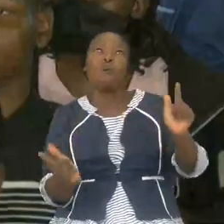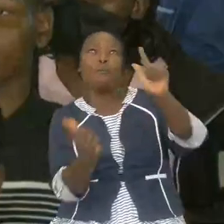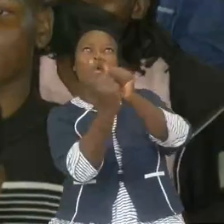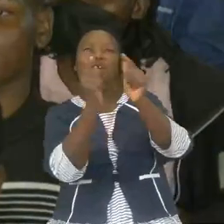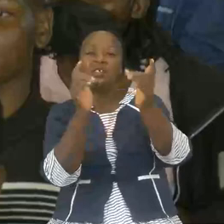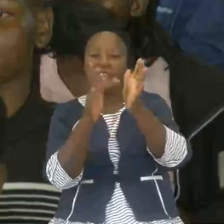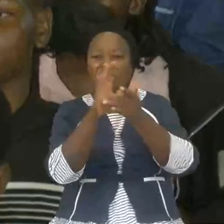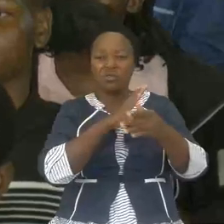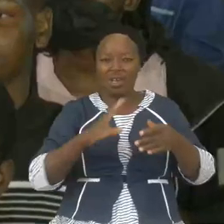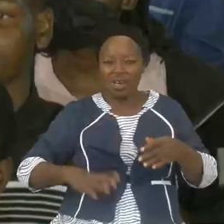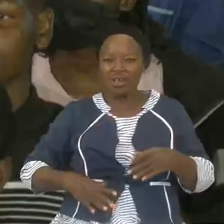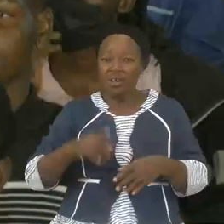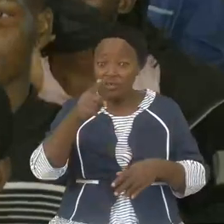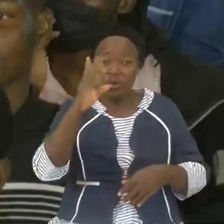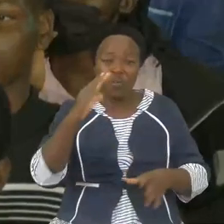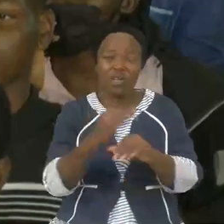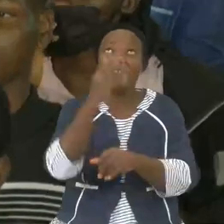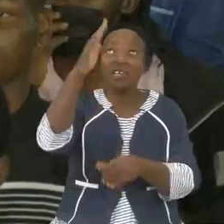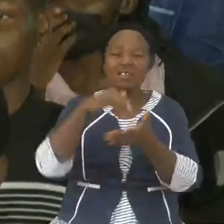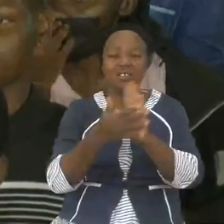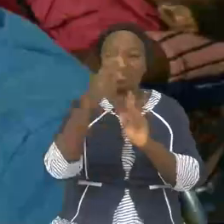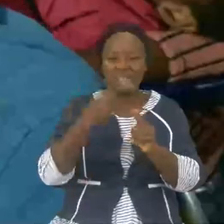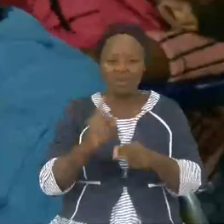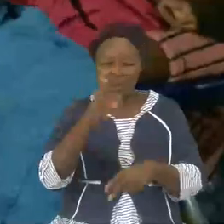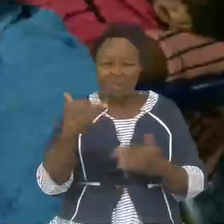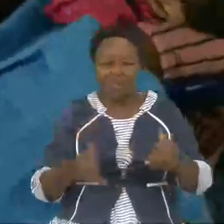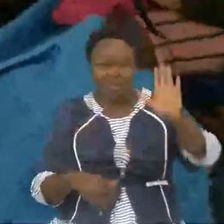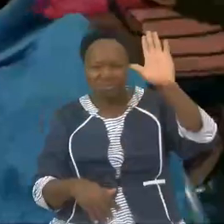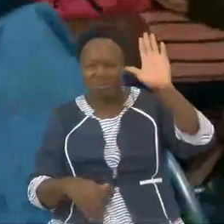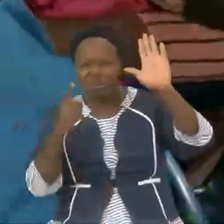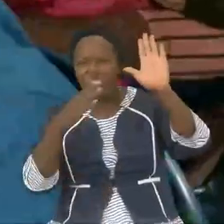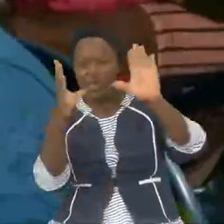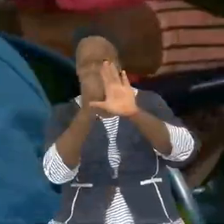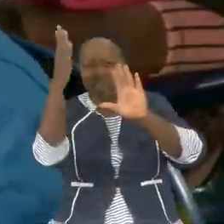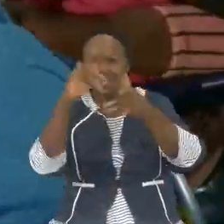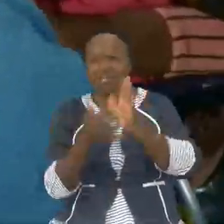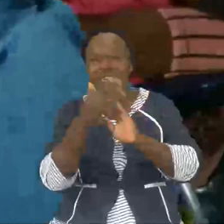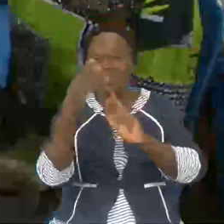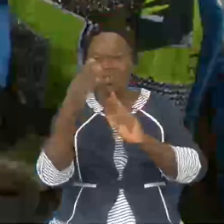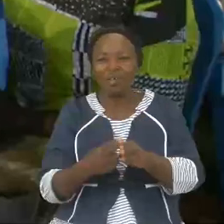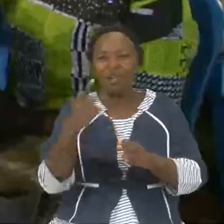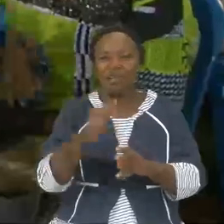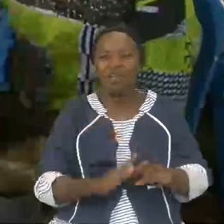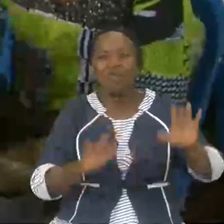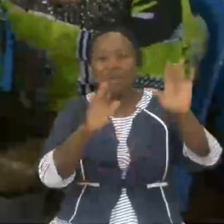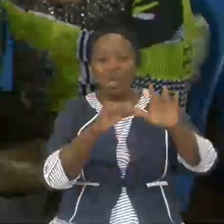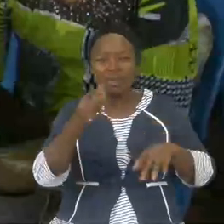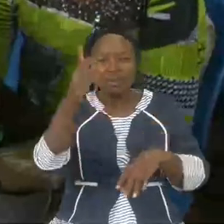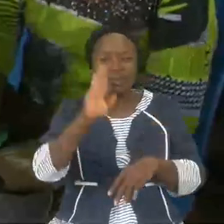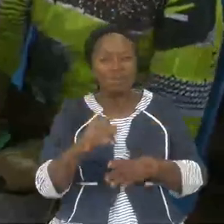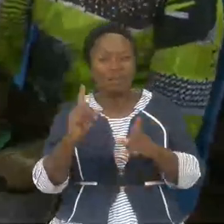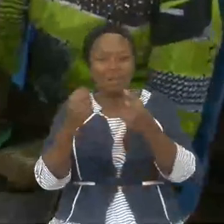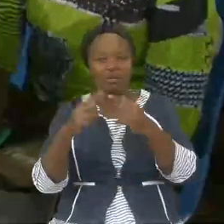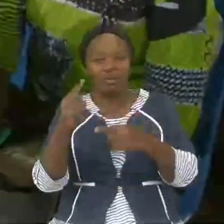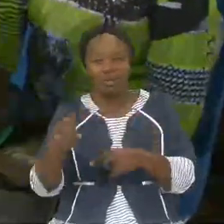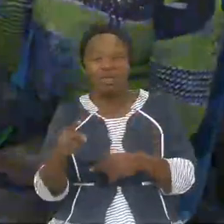à l'autre côté au ciel. Tu iras là-bas. Où es-tu? Je dis, tu iras là-bas au ciel. La miséricorde de Dieu